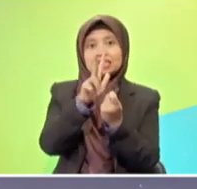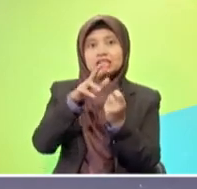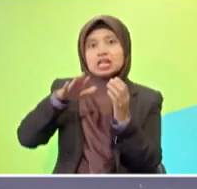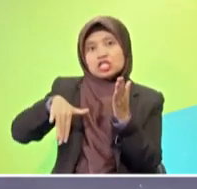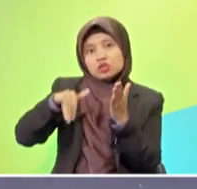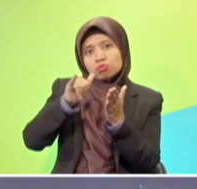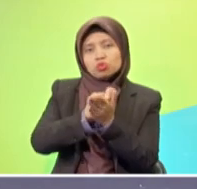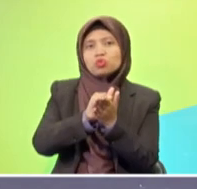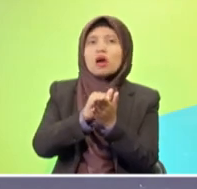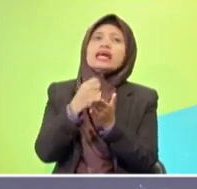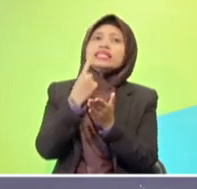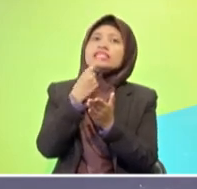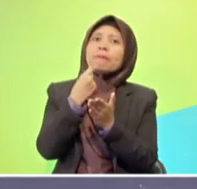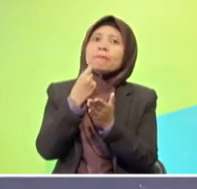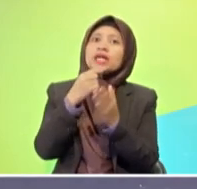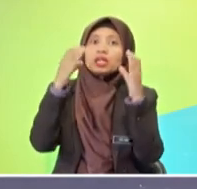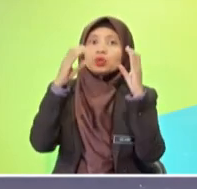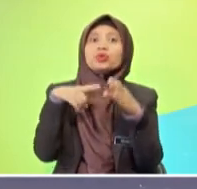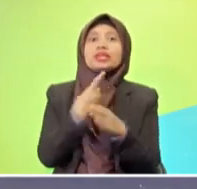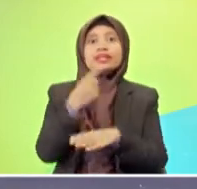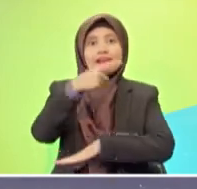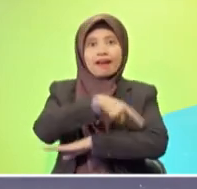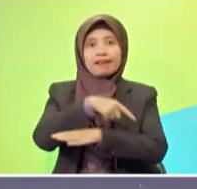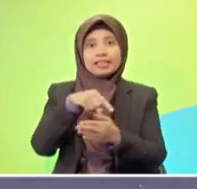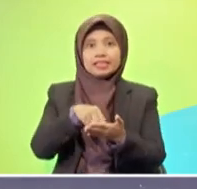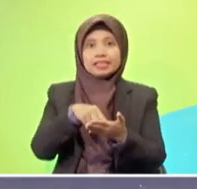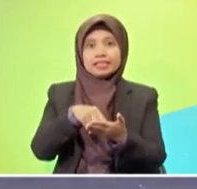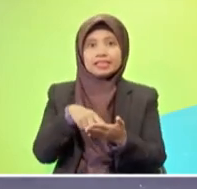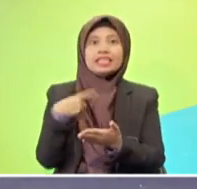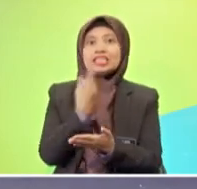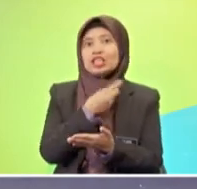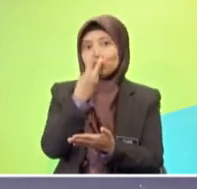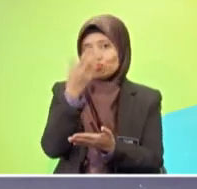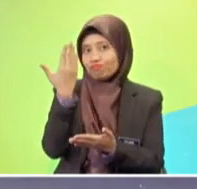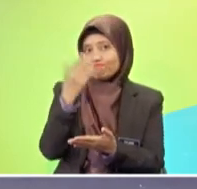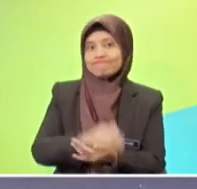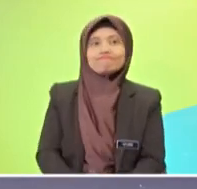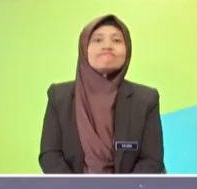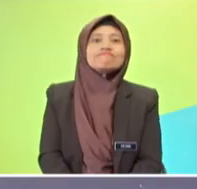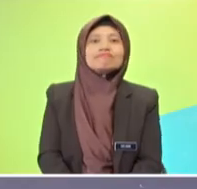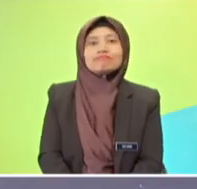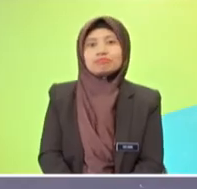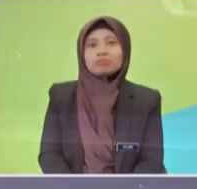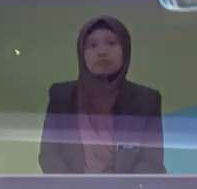Siapakah gerangan guru yang akan bersama event hari ini apa kata kita saksikan dulu profil guru kita